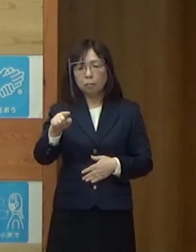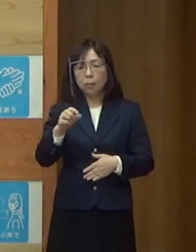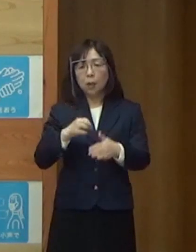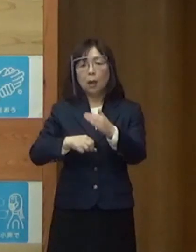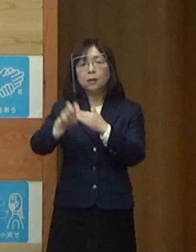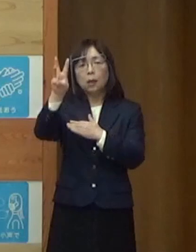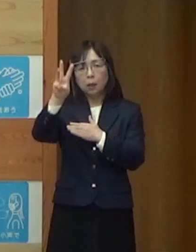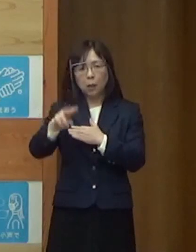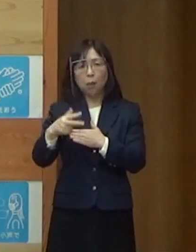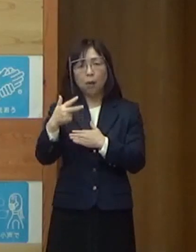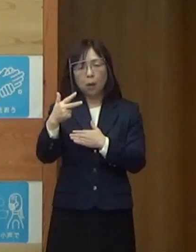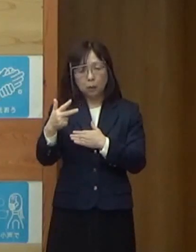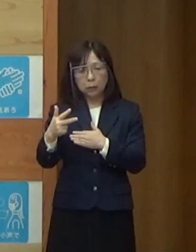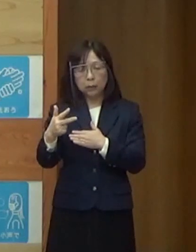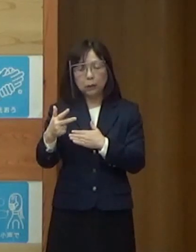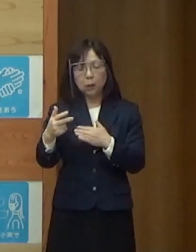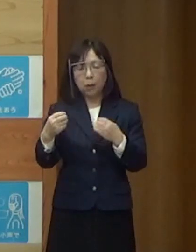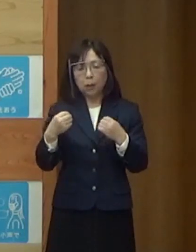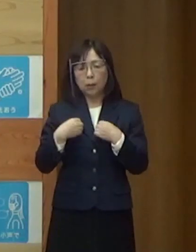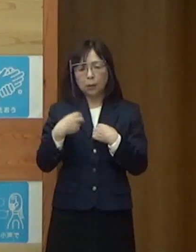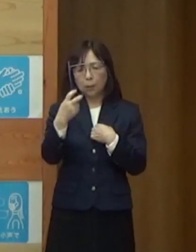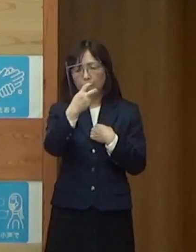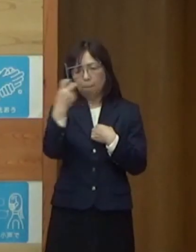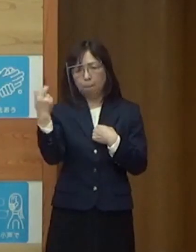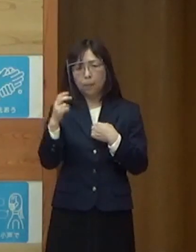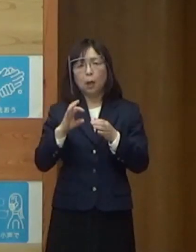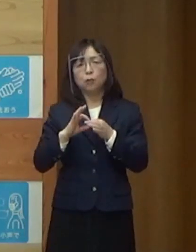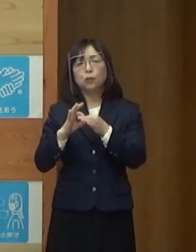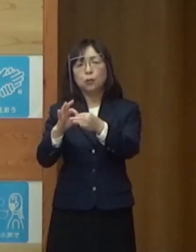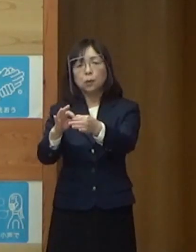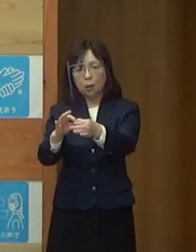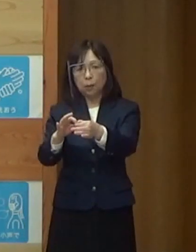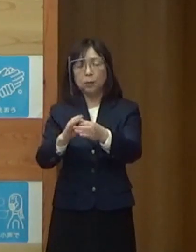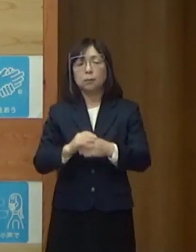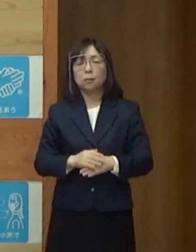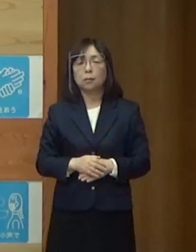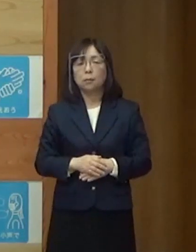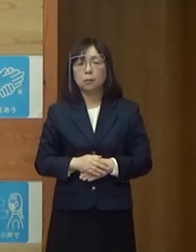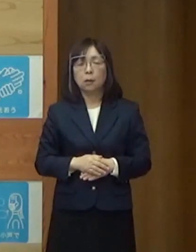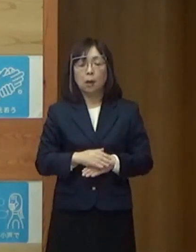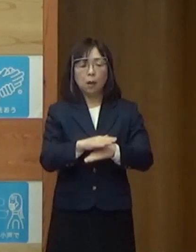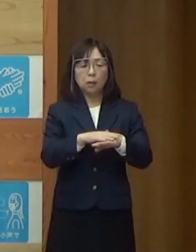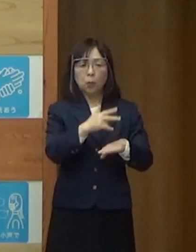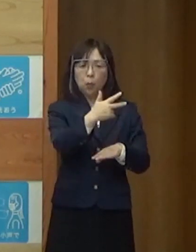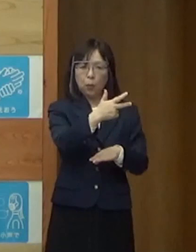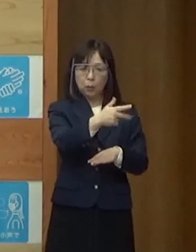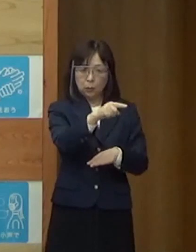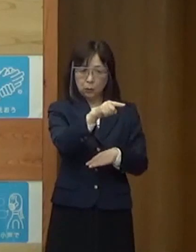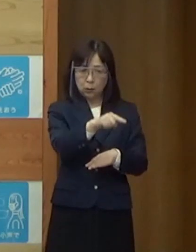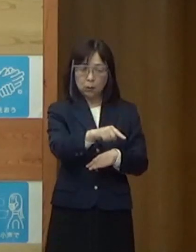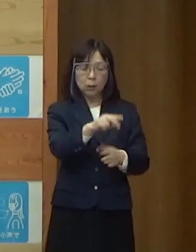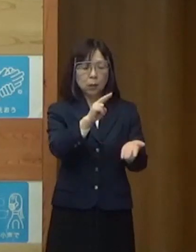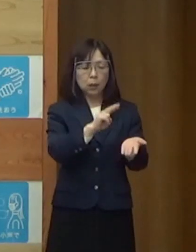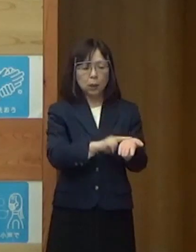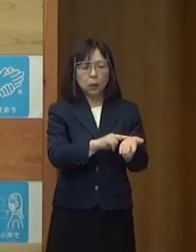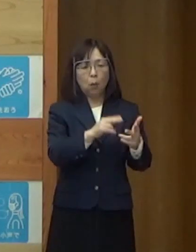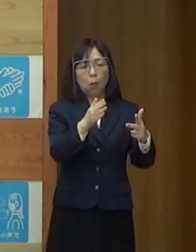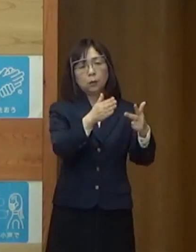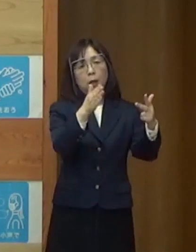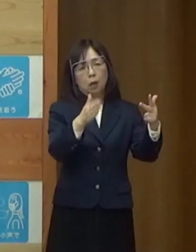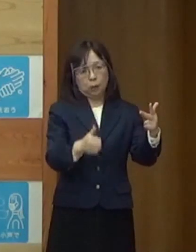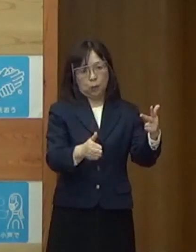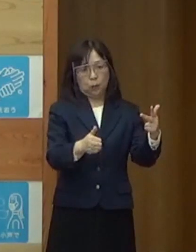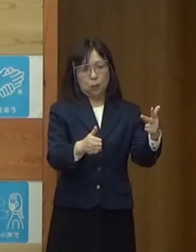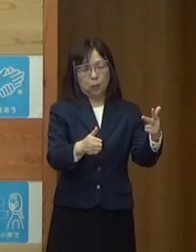においては感染確認が継続をしてます。また札幌市内の医療施設